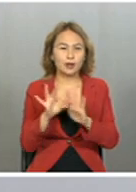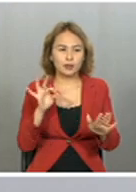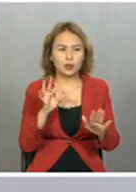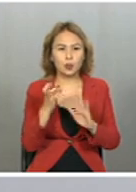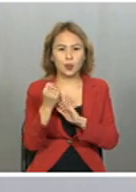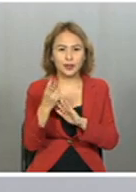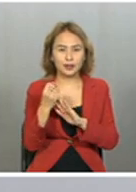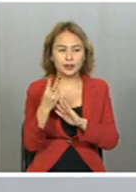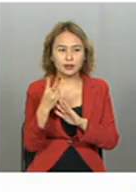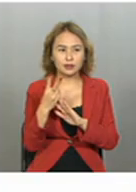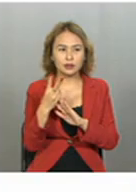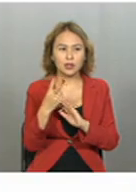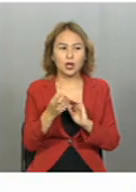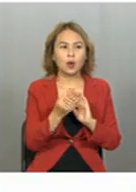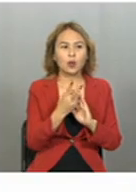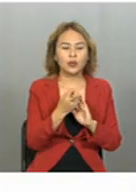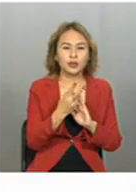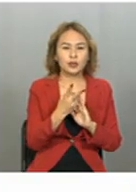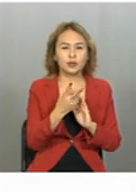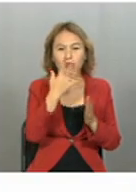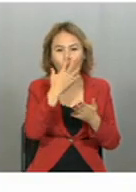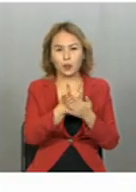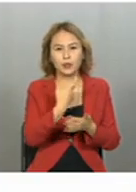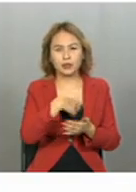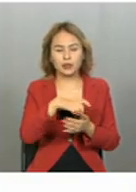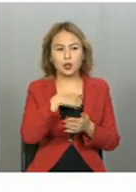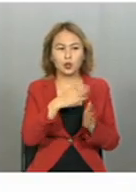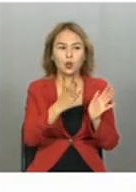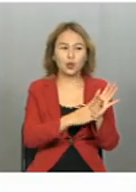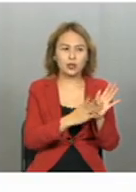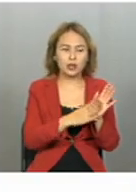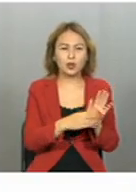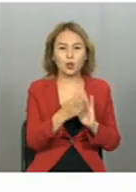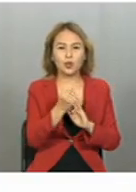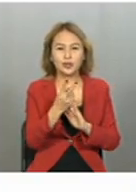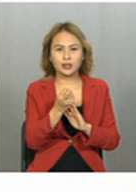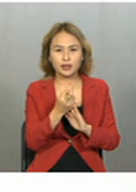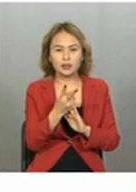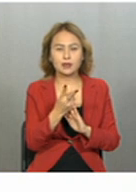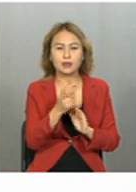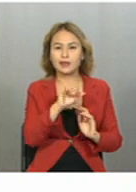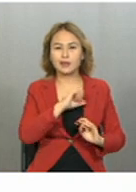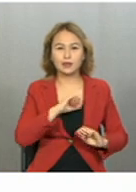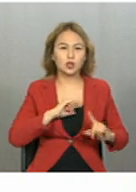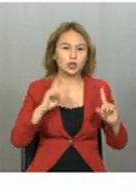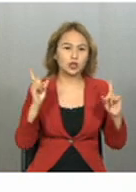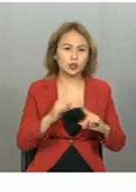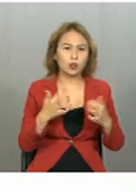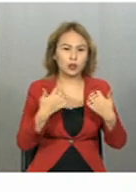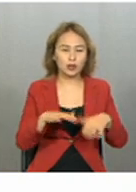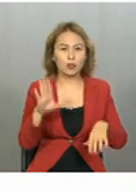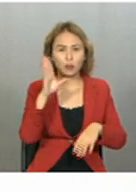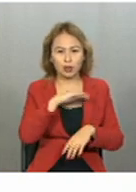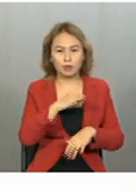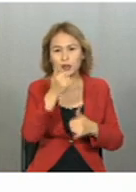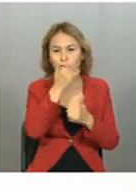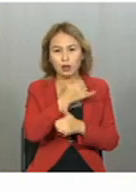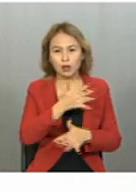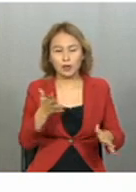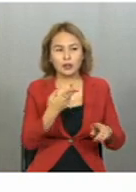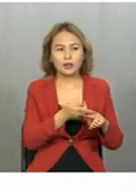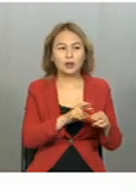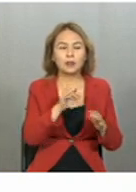12. 12-нің өзі 9-ға да 12-ге де ең кіші ортақ еселік бола ма? Жоқ, себебі